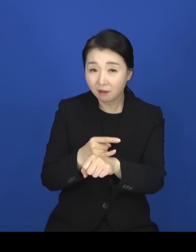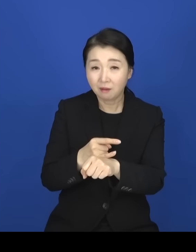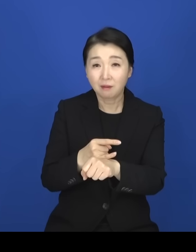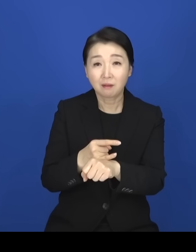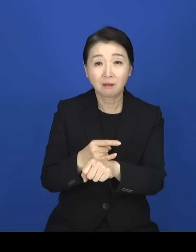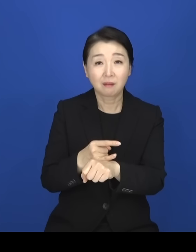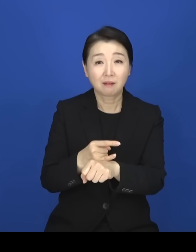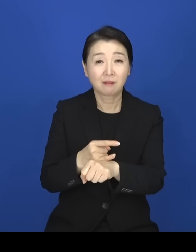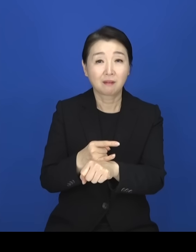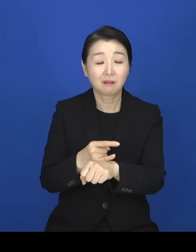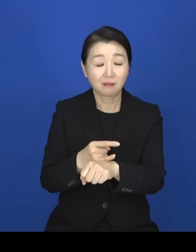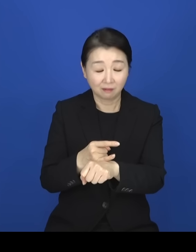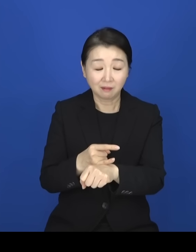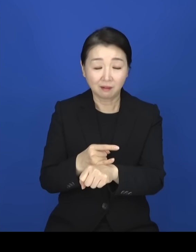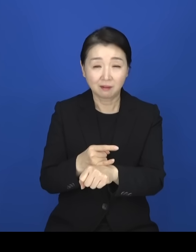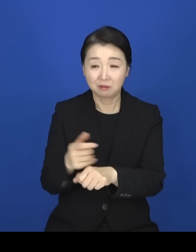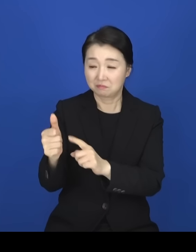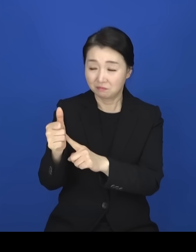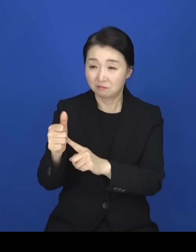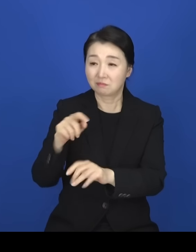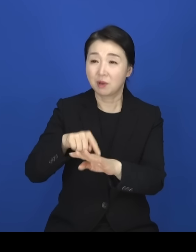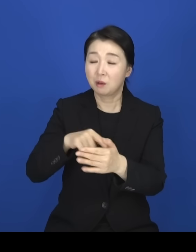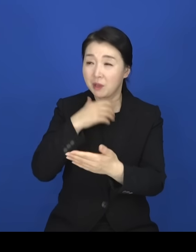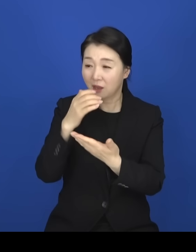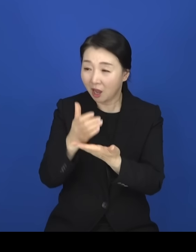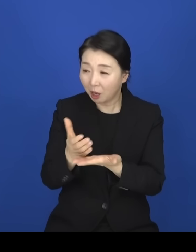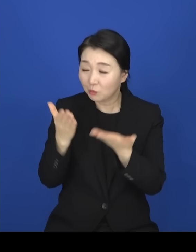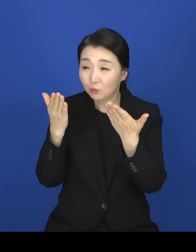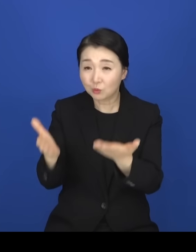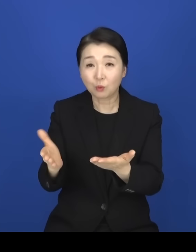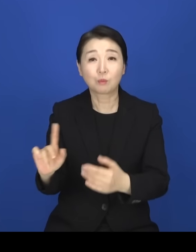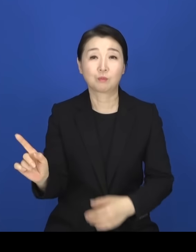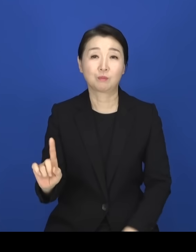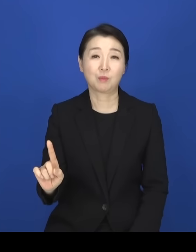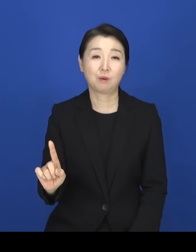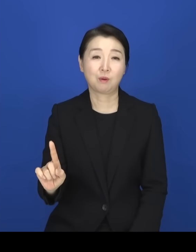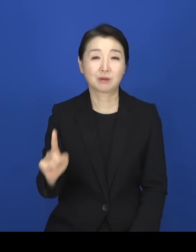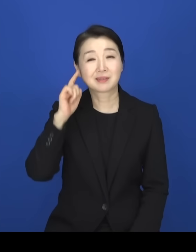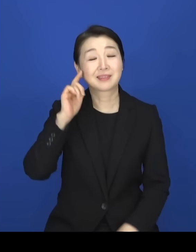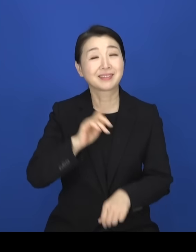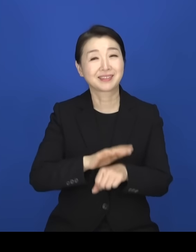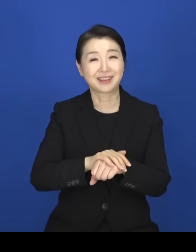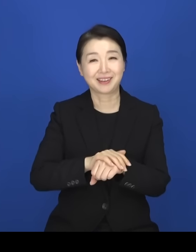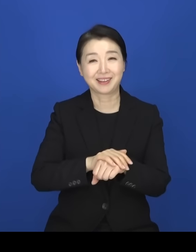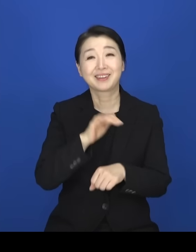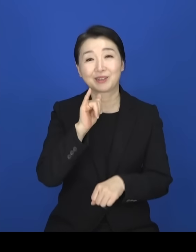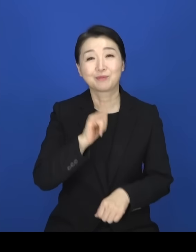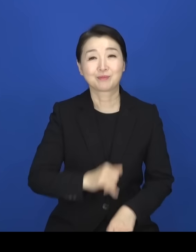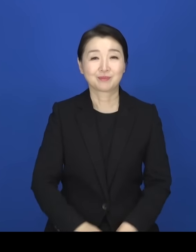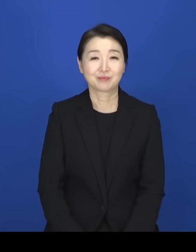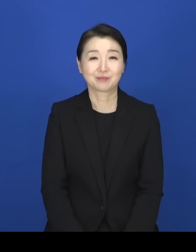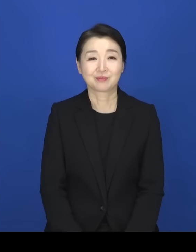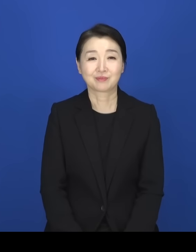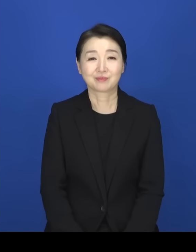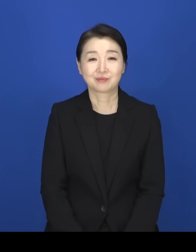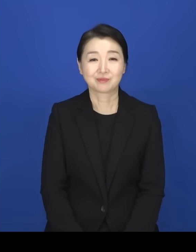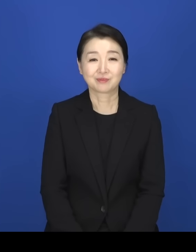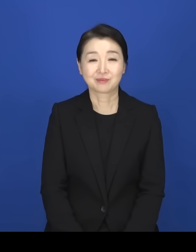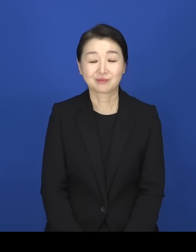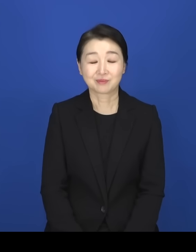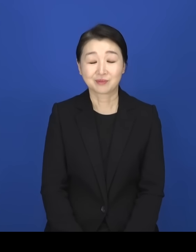그렇죠. 그 사람의 마음에 감동까지 주는 그런 또 지혜를 주셔가지고 되게